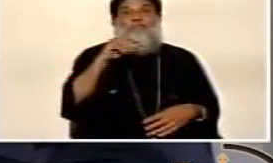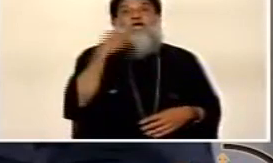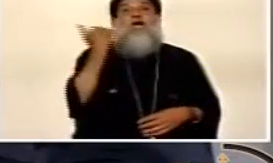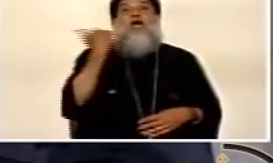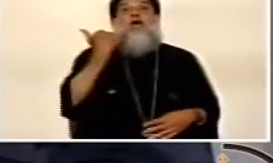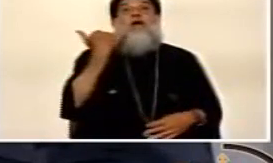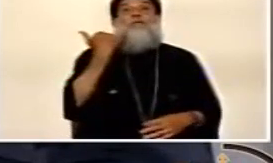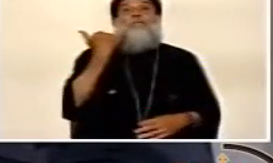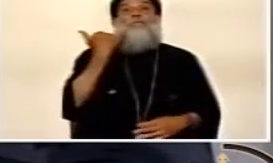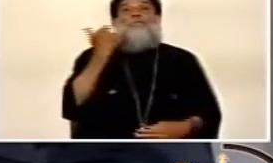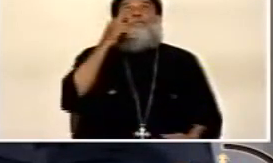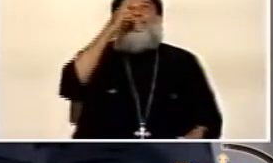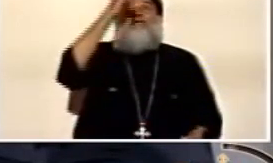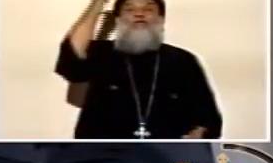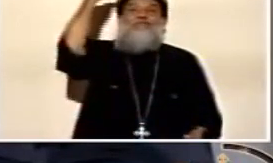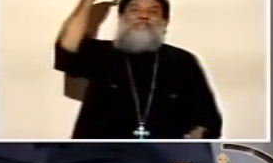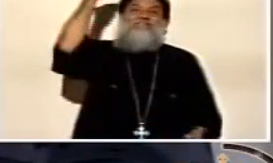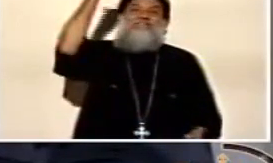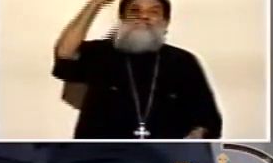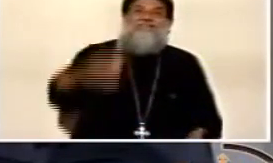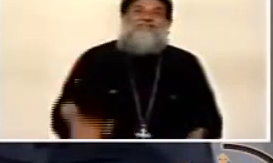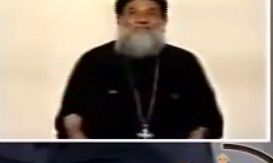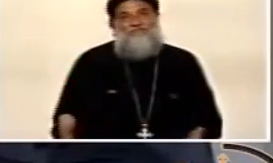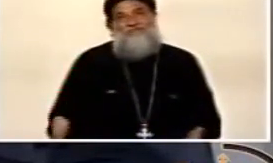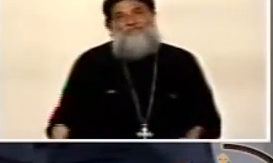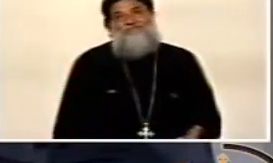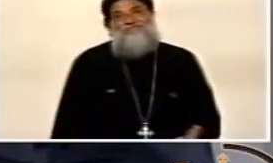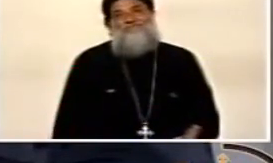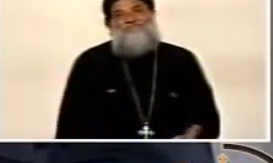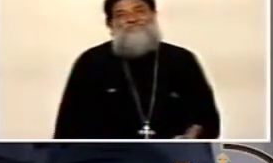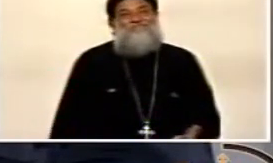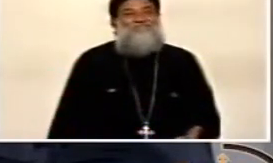اقترب منكم ملكوت الله.